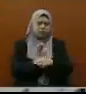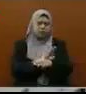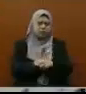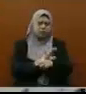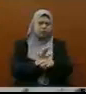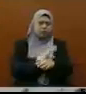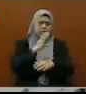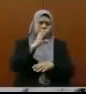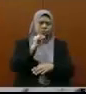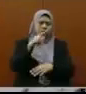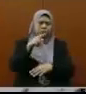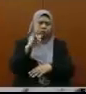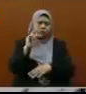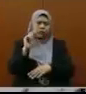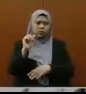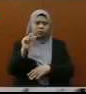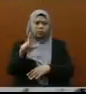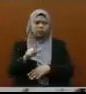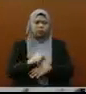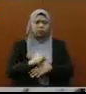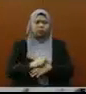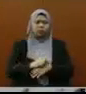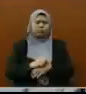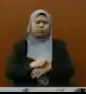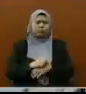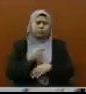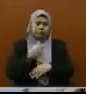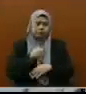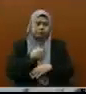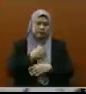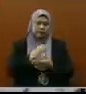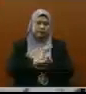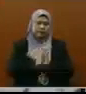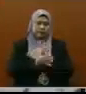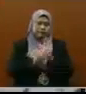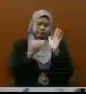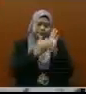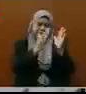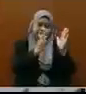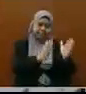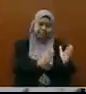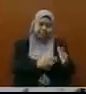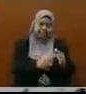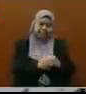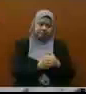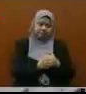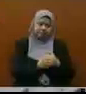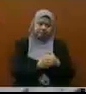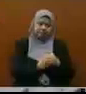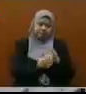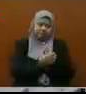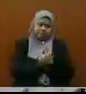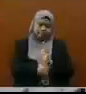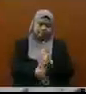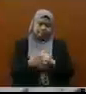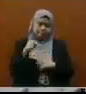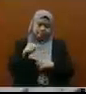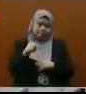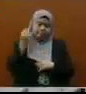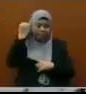sebagai pembangkang yang efektif atau pembangkang yang konstruktif, ini adalah satu idea yang